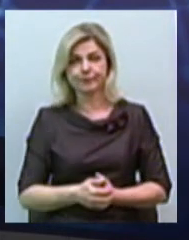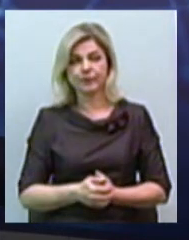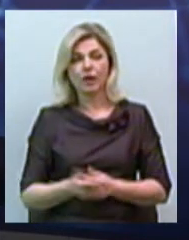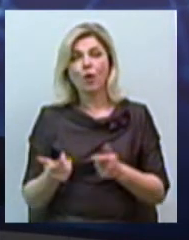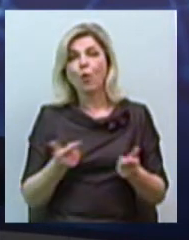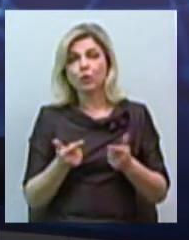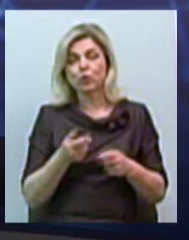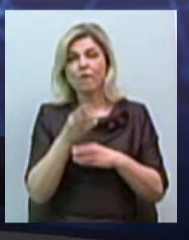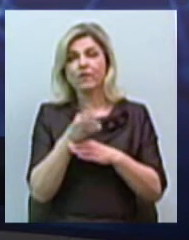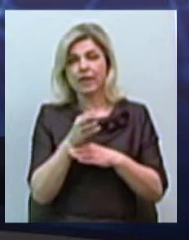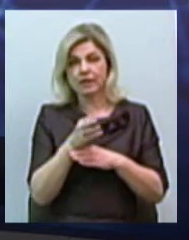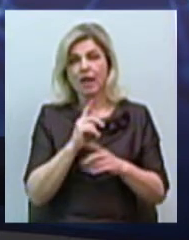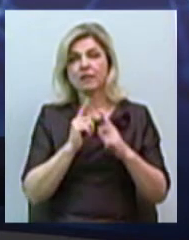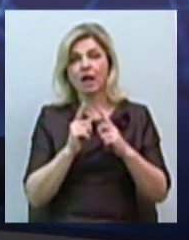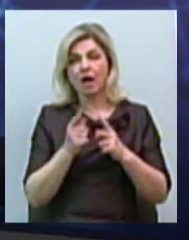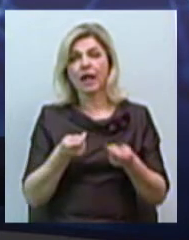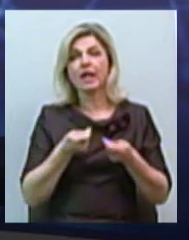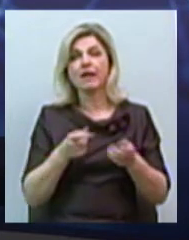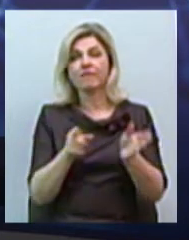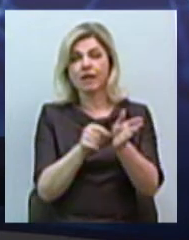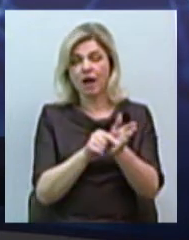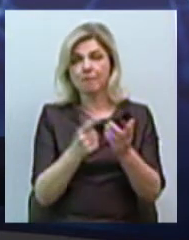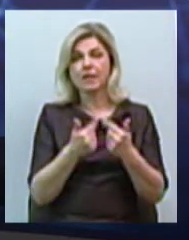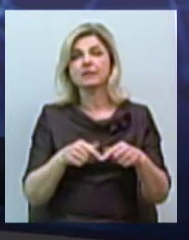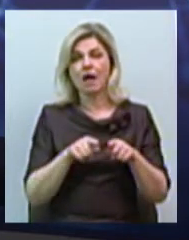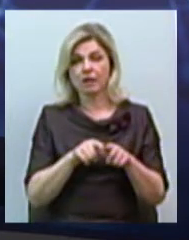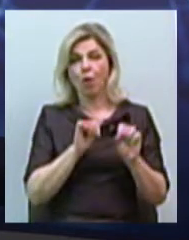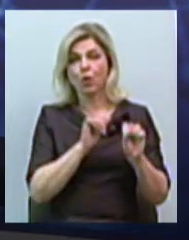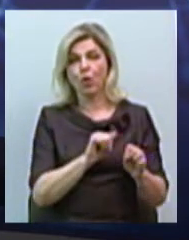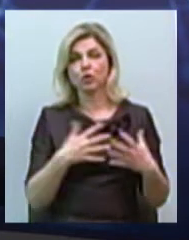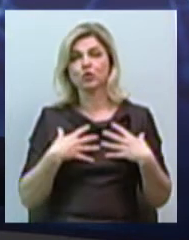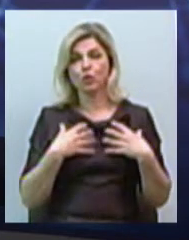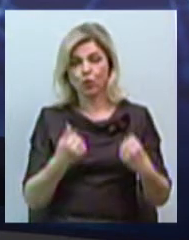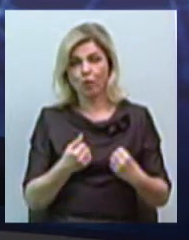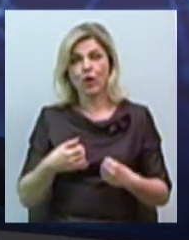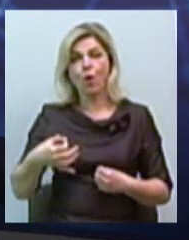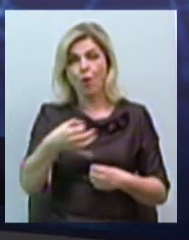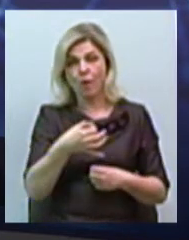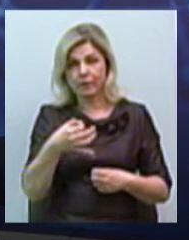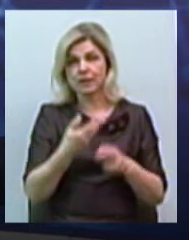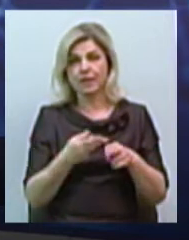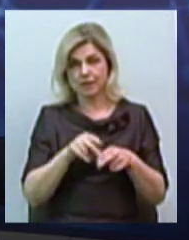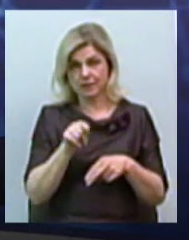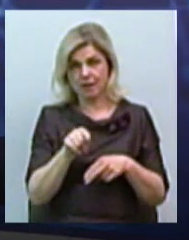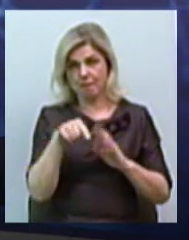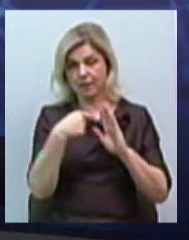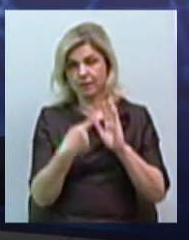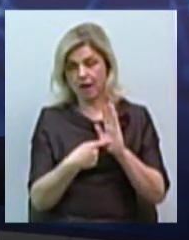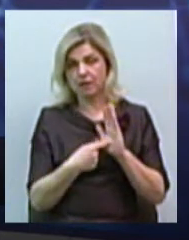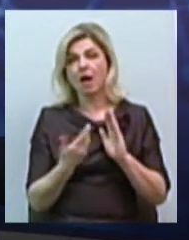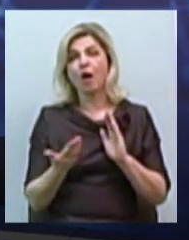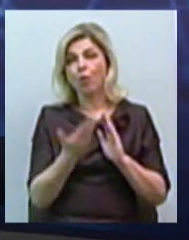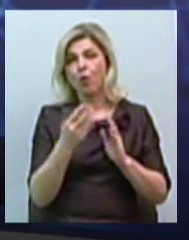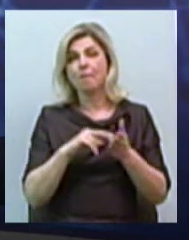Готується відеонарада з керівниками закладів охорони здоров'я області із зазначеного питання, яку